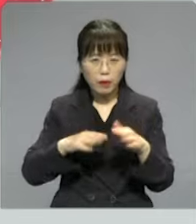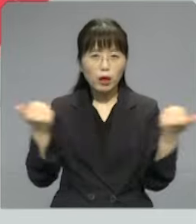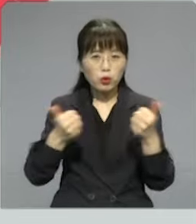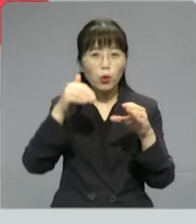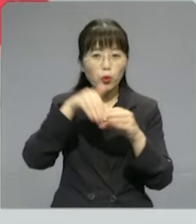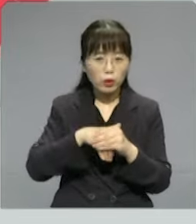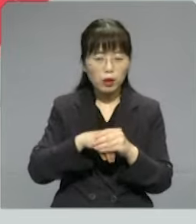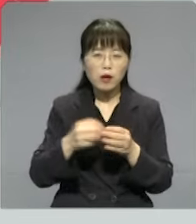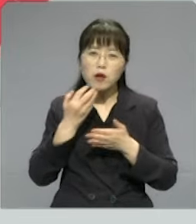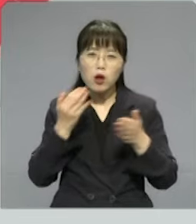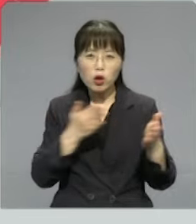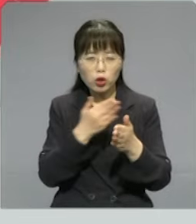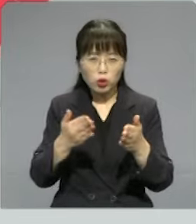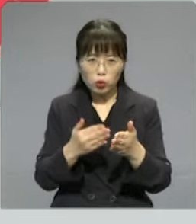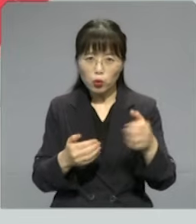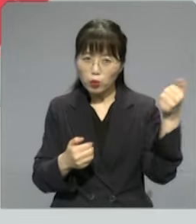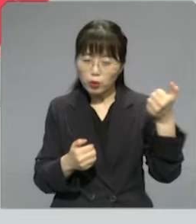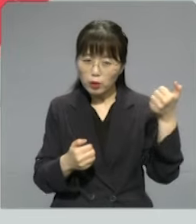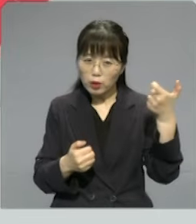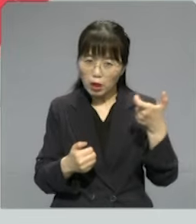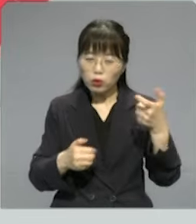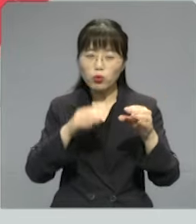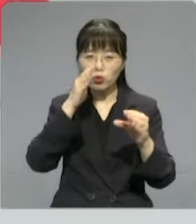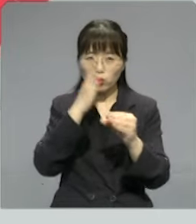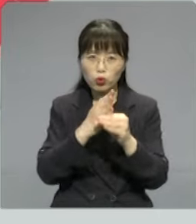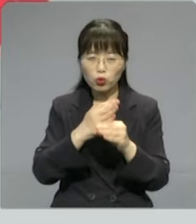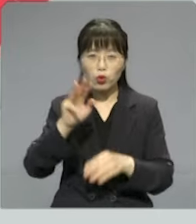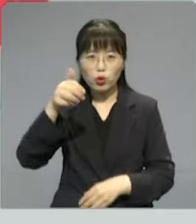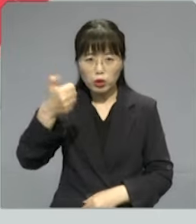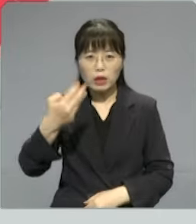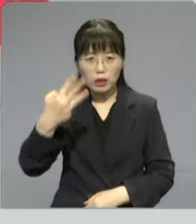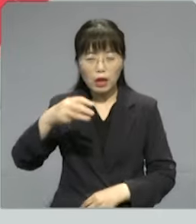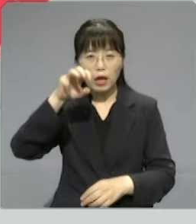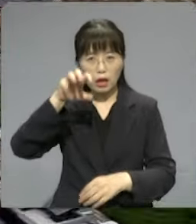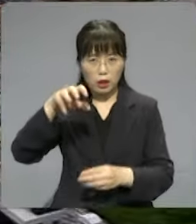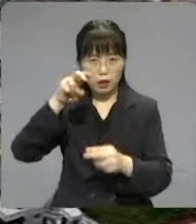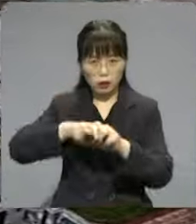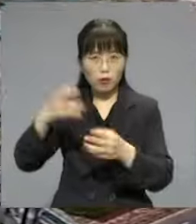총선에서 경기도 60석 중 53석을 차지한 민주당.